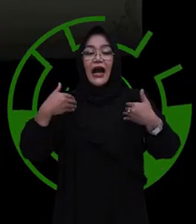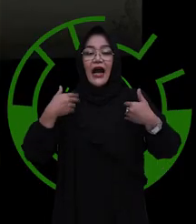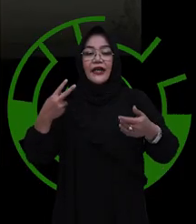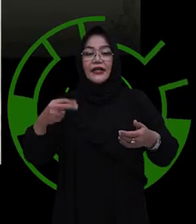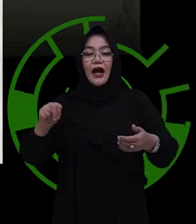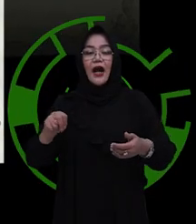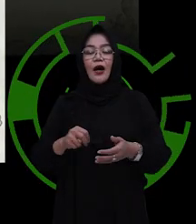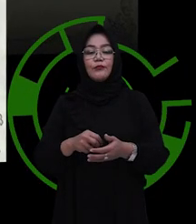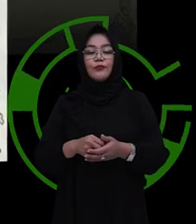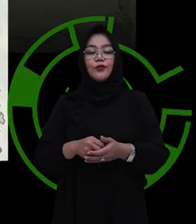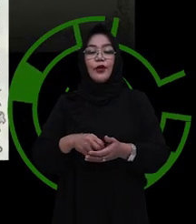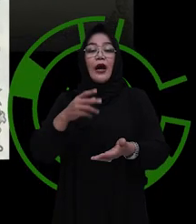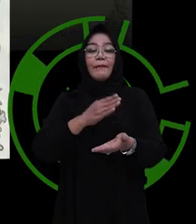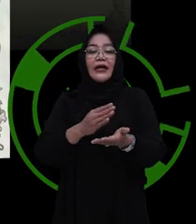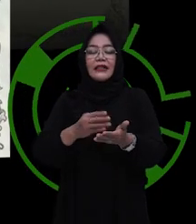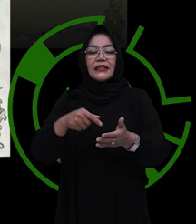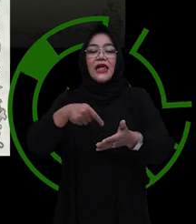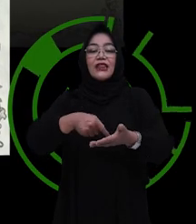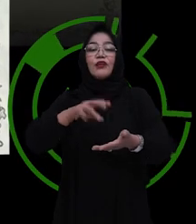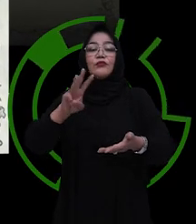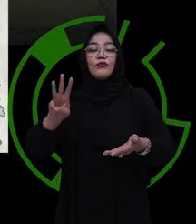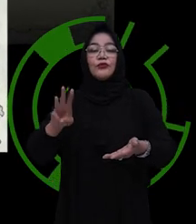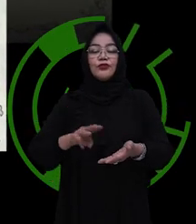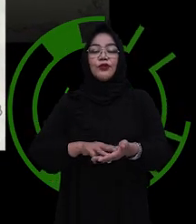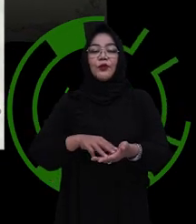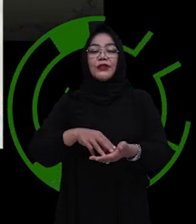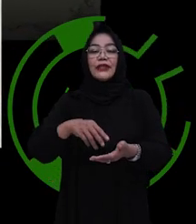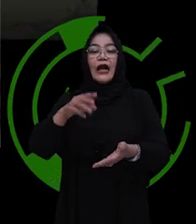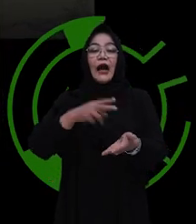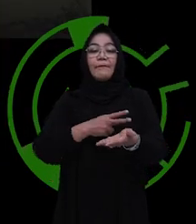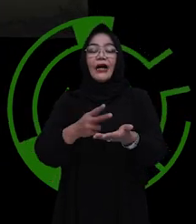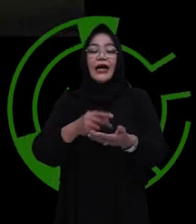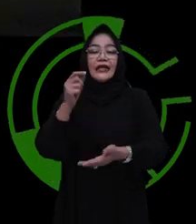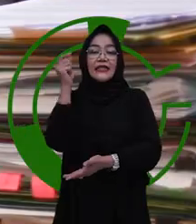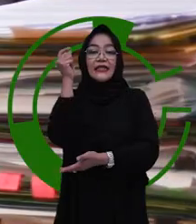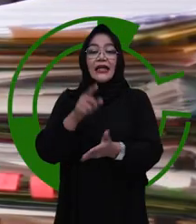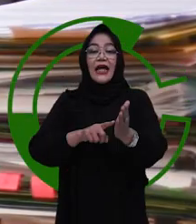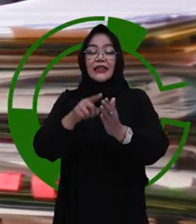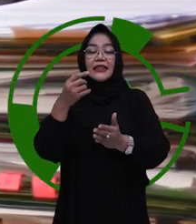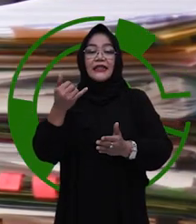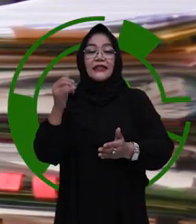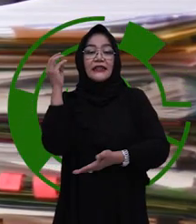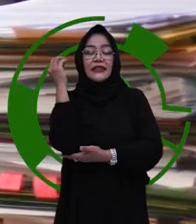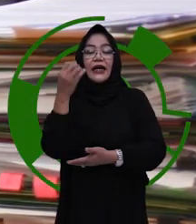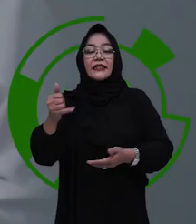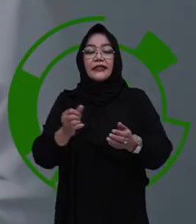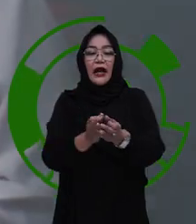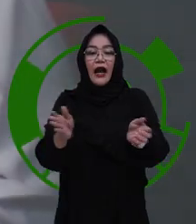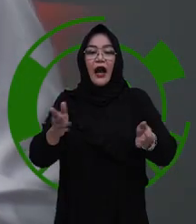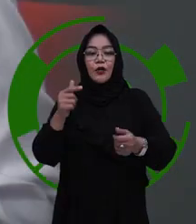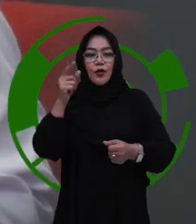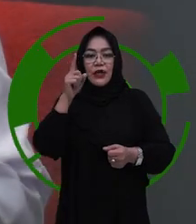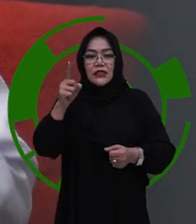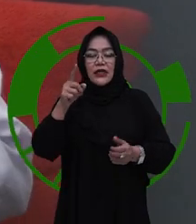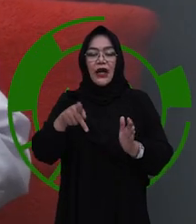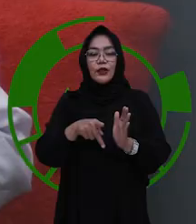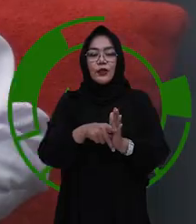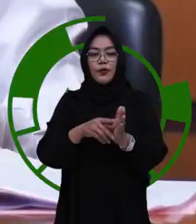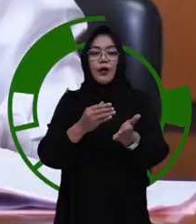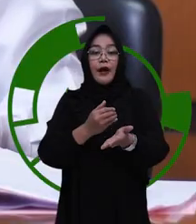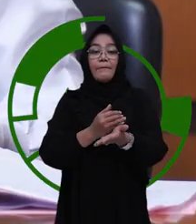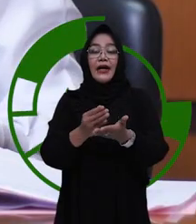adalah terwujudnya Pengadilan Tinggi DKI Jakarta yang agung. 1. Pengadilan Tinggi